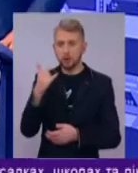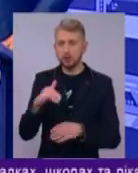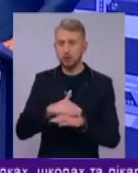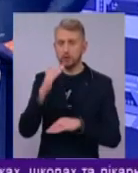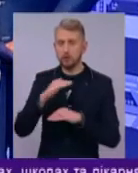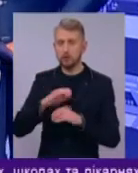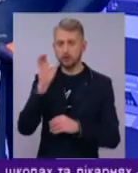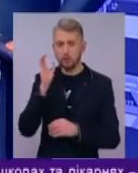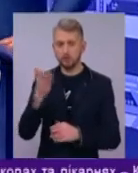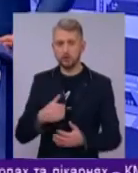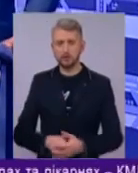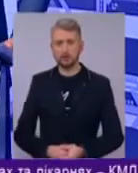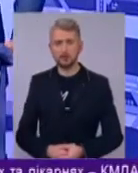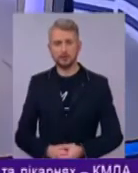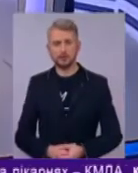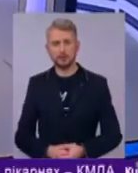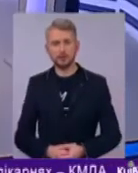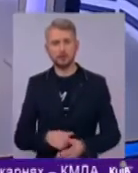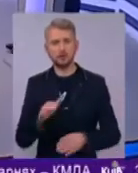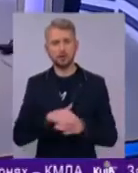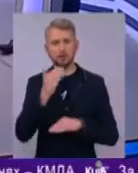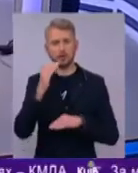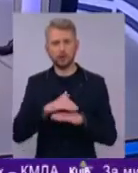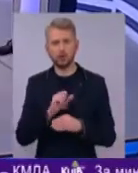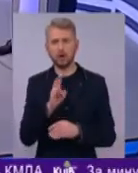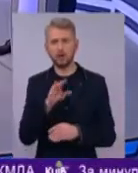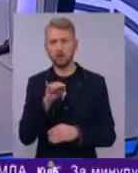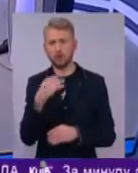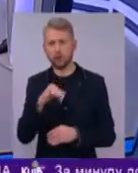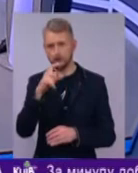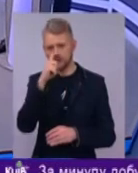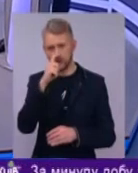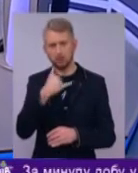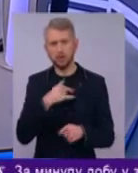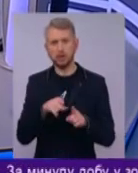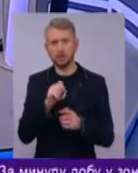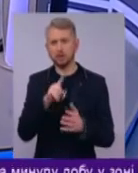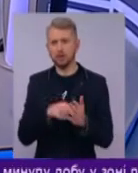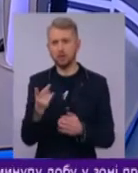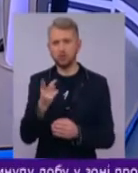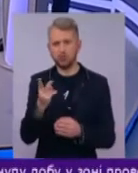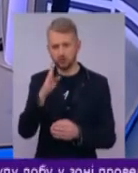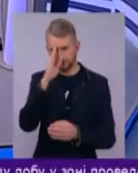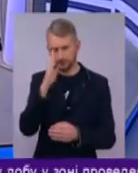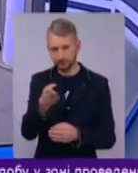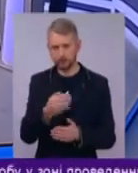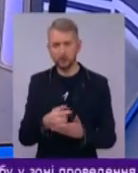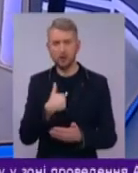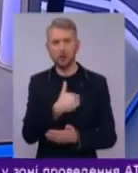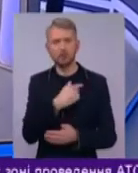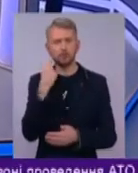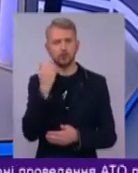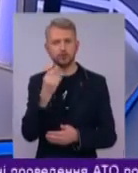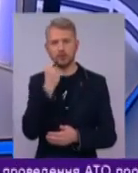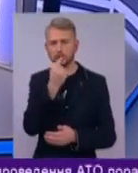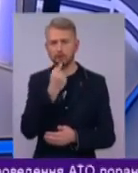Доброго вечора, слухаємо вас. Добрий вечір, Анатолій. Проводі. У мене таке питання до обох експертів. Я хотів би почути з ваших